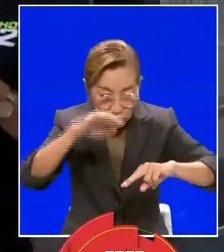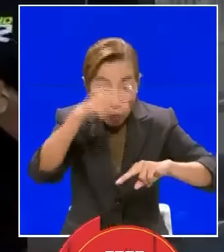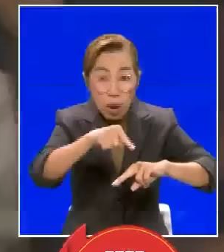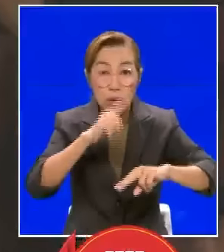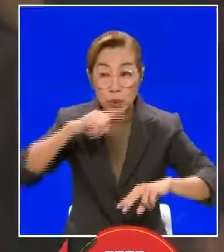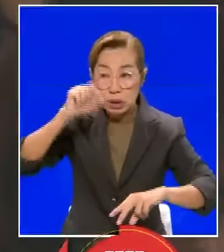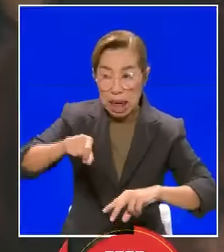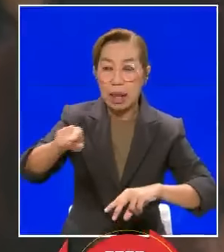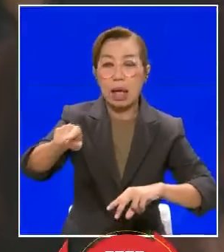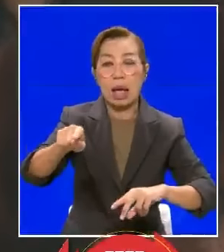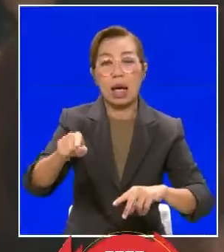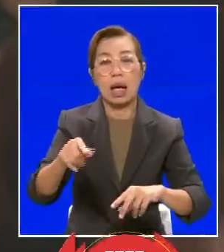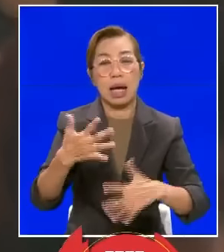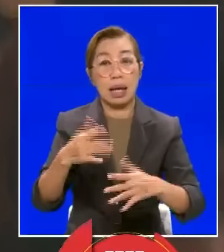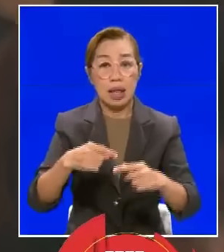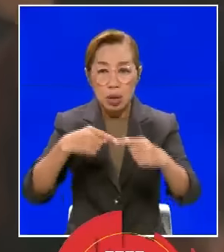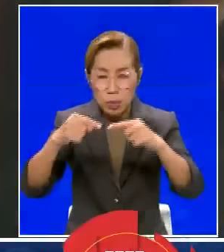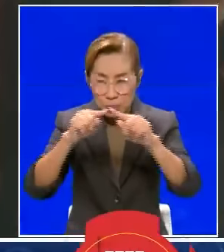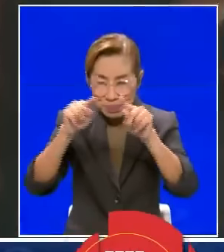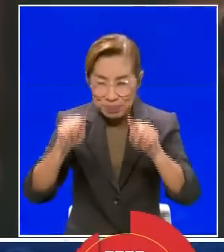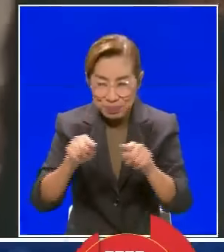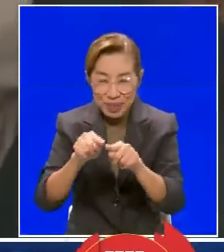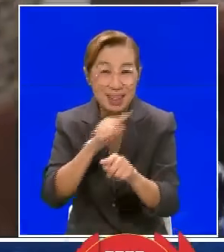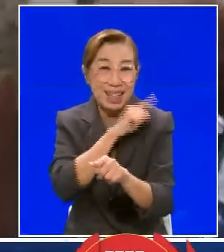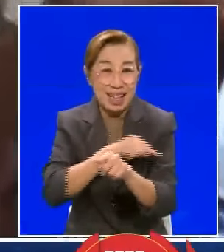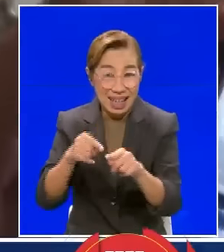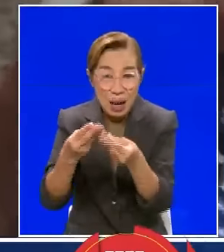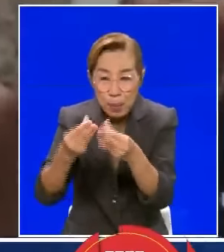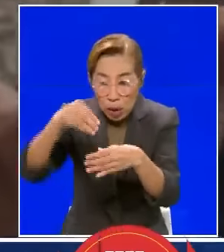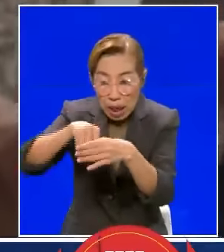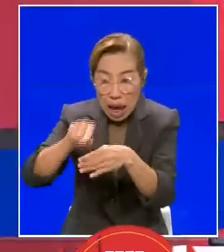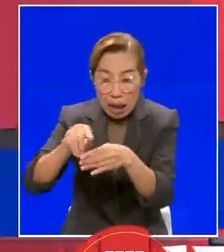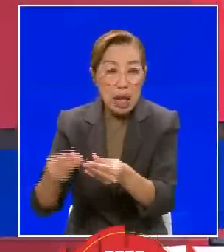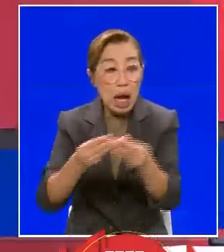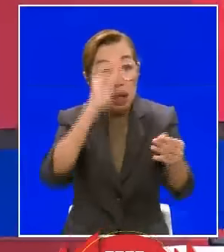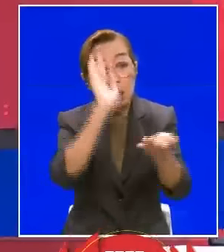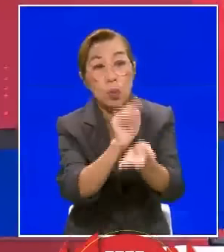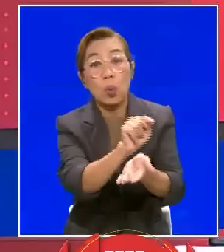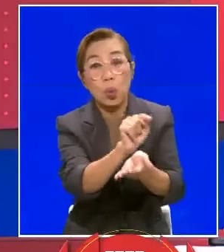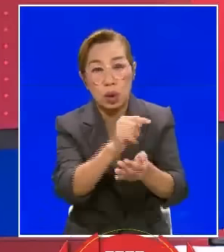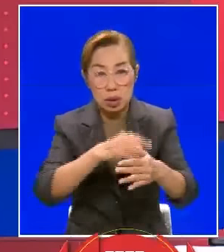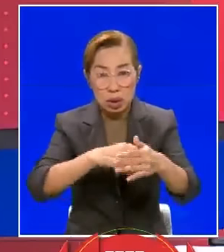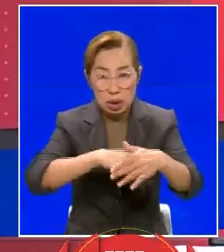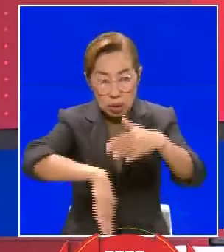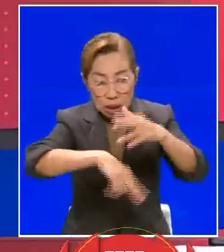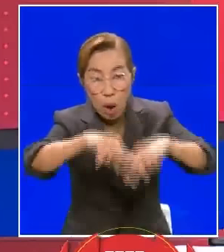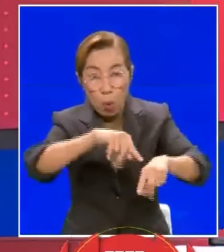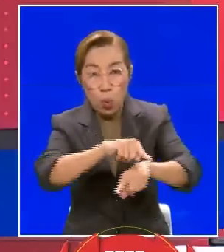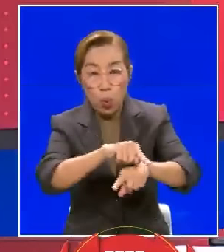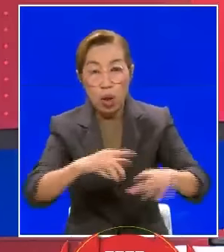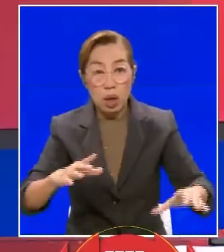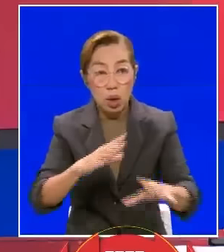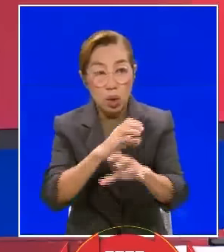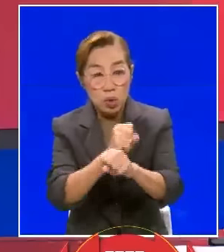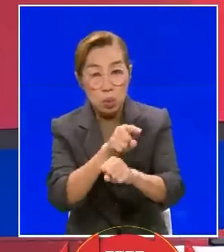ก็นำถุงยาที่อยู่ในซิปล็อกเนี่ยนะคะส่งให้พิสูจน์หลักฐานแล้วก็ตำรวจตรวจสอบแล้วส่วนผลจะ